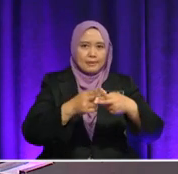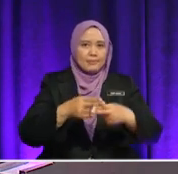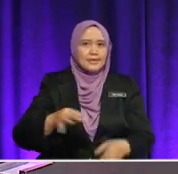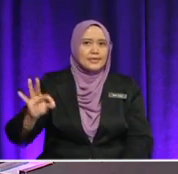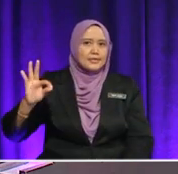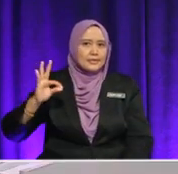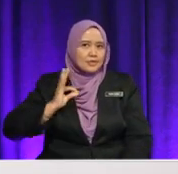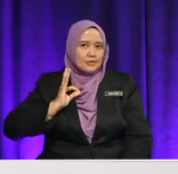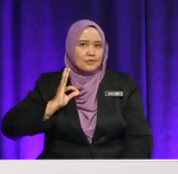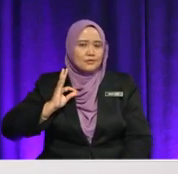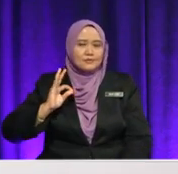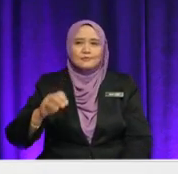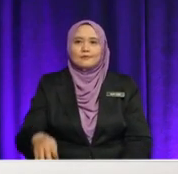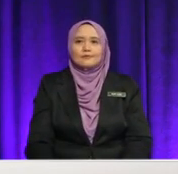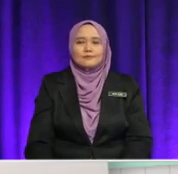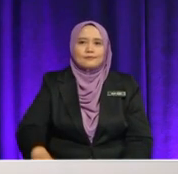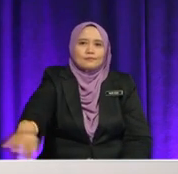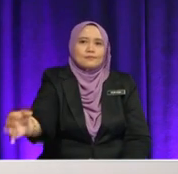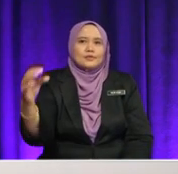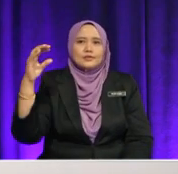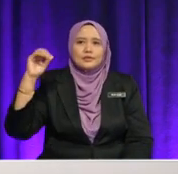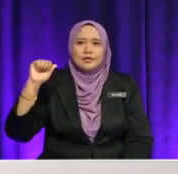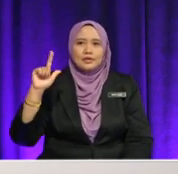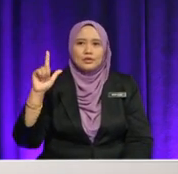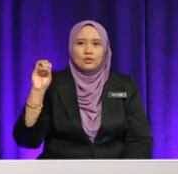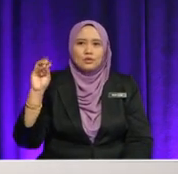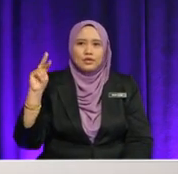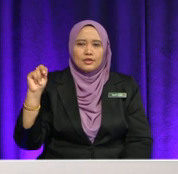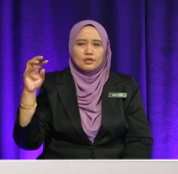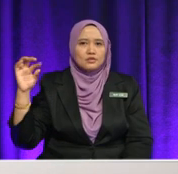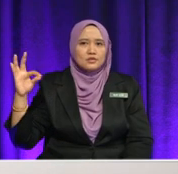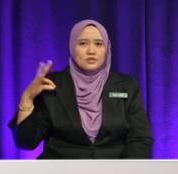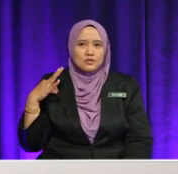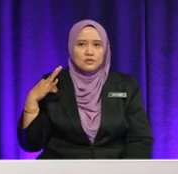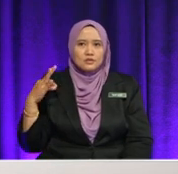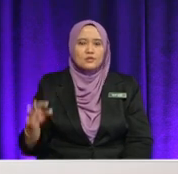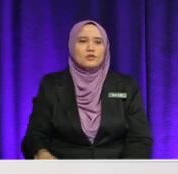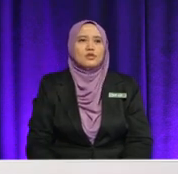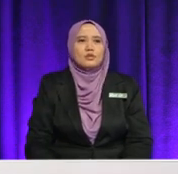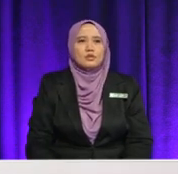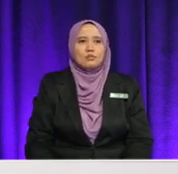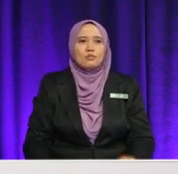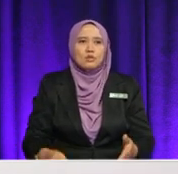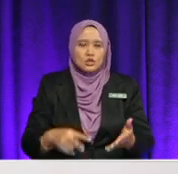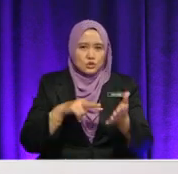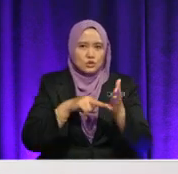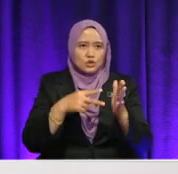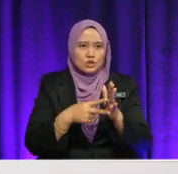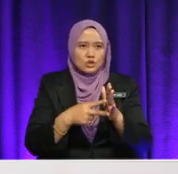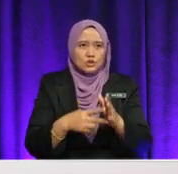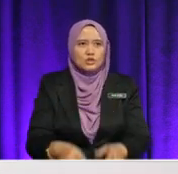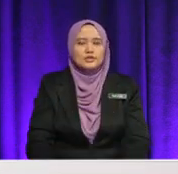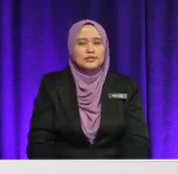penamaan calon apa masuk penamaan calon calon mendaftar diri dan